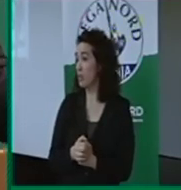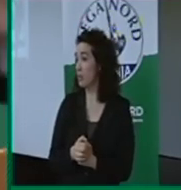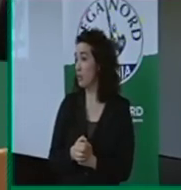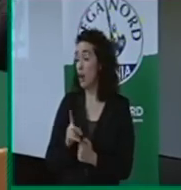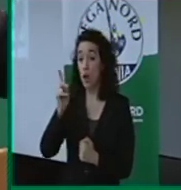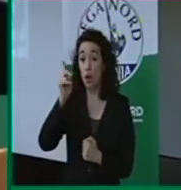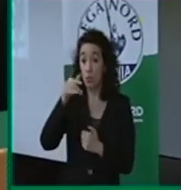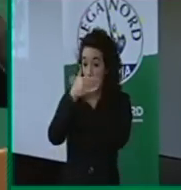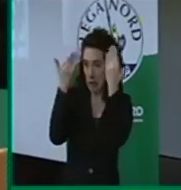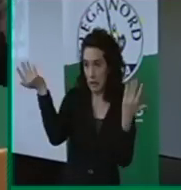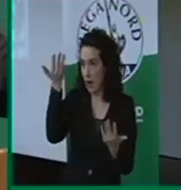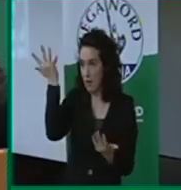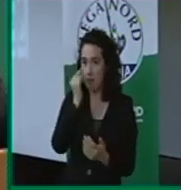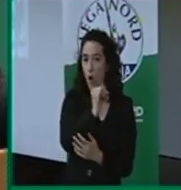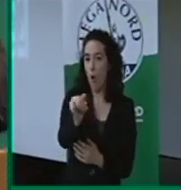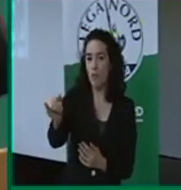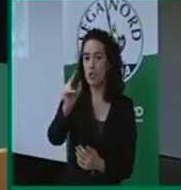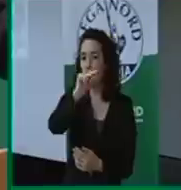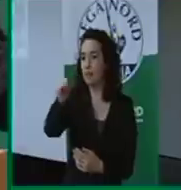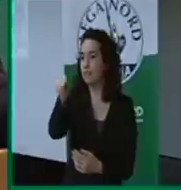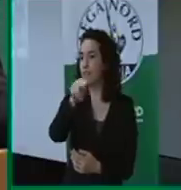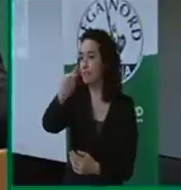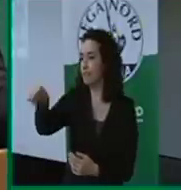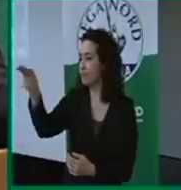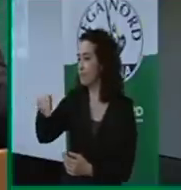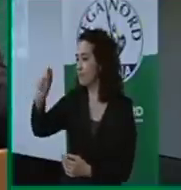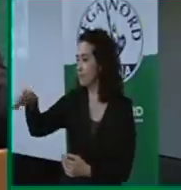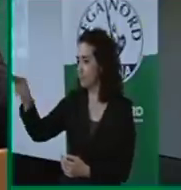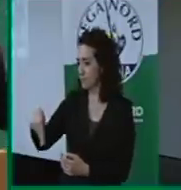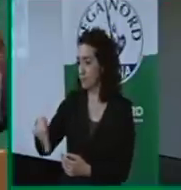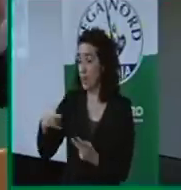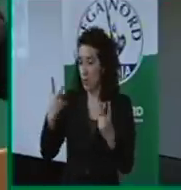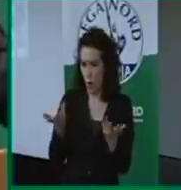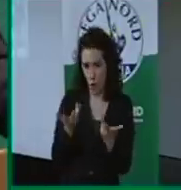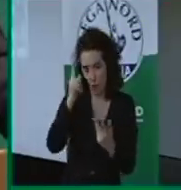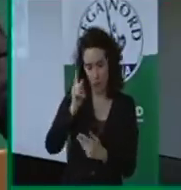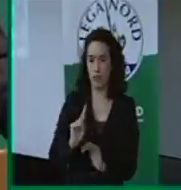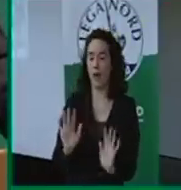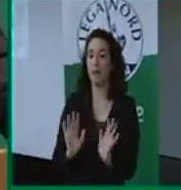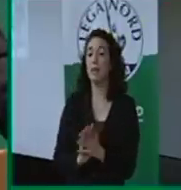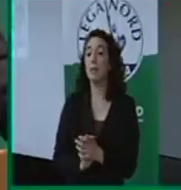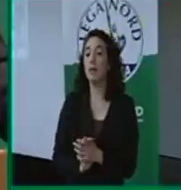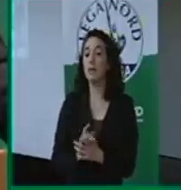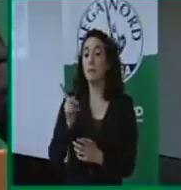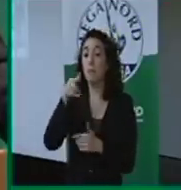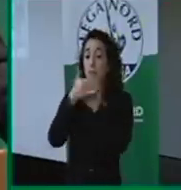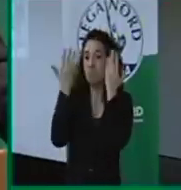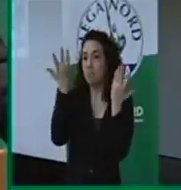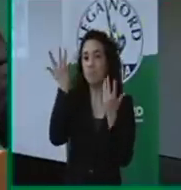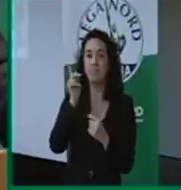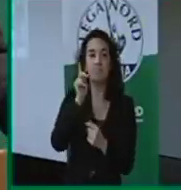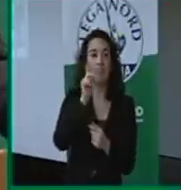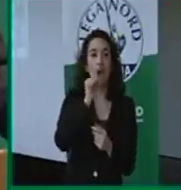elimino gli omicidi che poi dopo quelli che dicono elimino la corruzione come dire elimino gli omicidi voglio vedere come fanno Ma non è che se io domani elimino gli